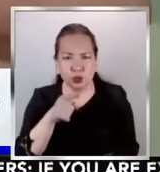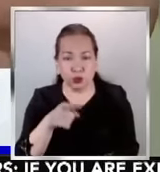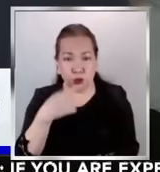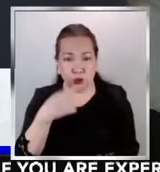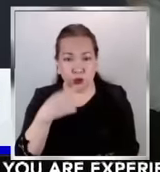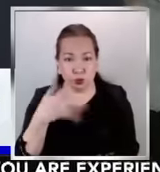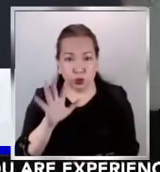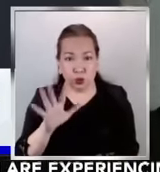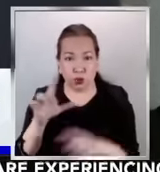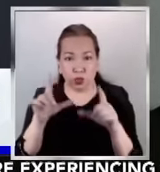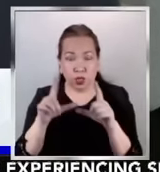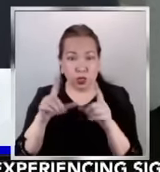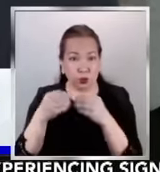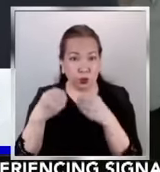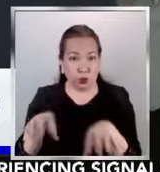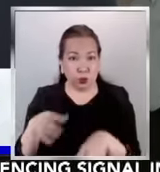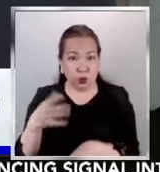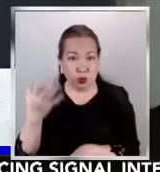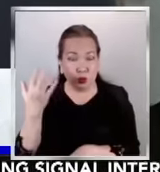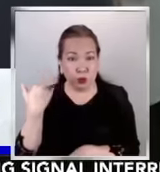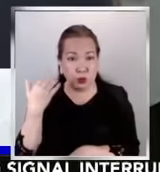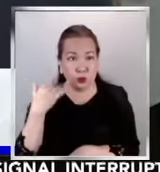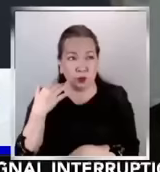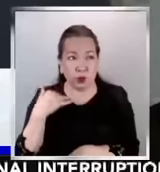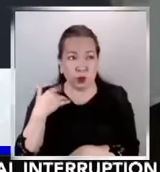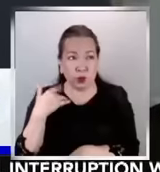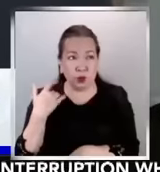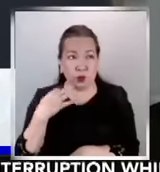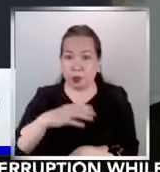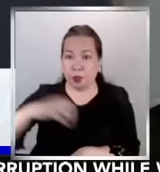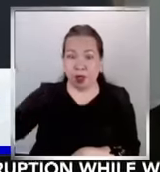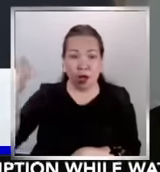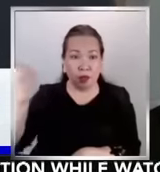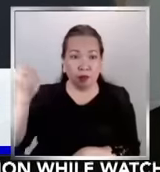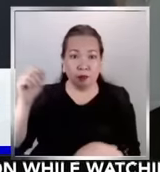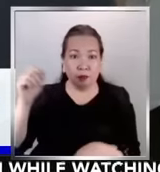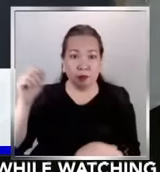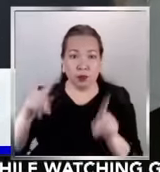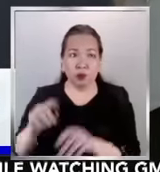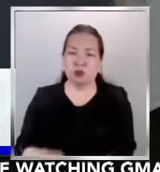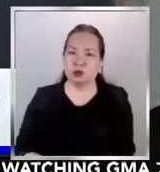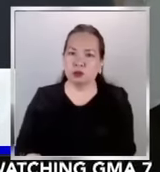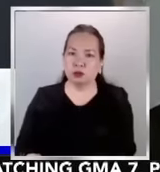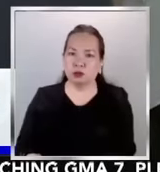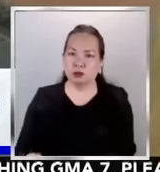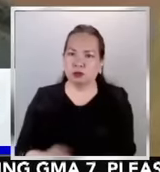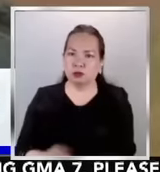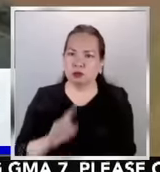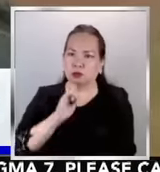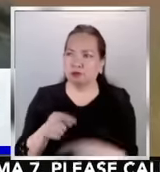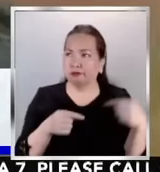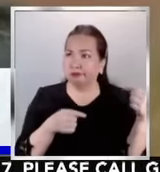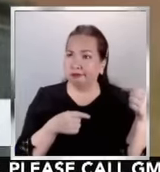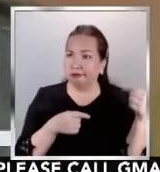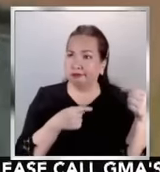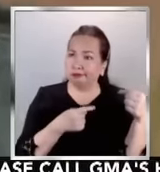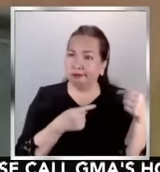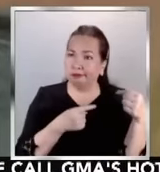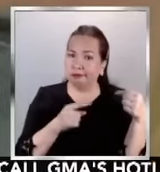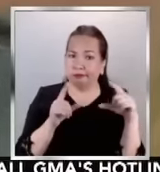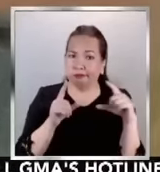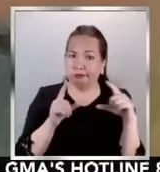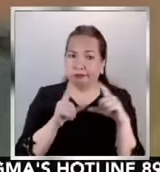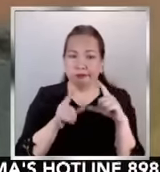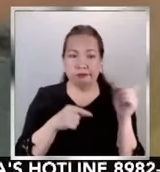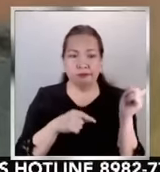lisensya niya at Posible bang napas sa kamay ng iba Pero ipinakita ni Salvador ang kanyang kasalukuyan